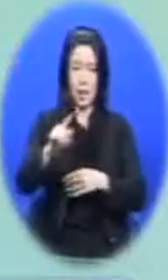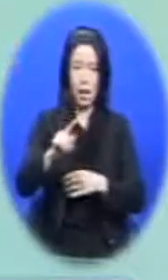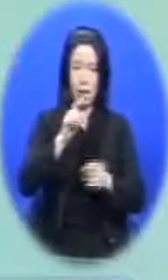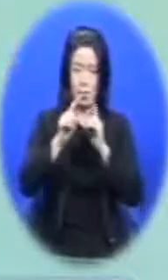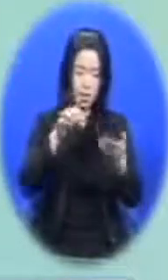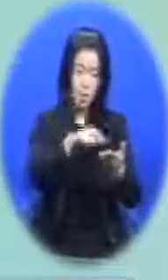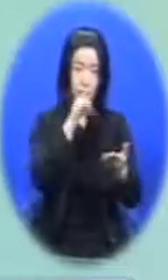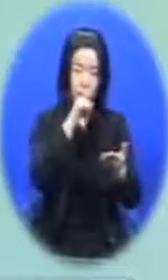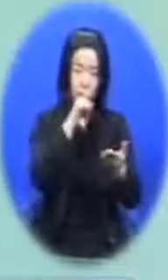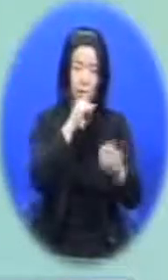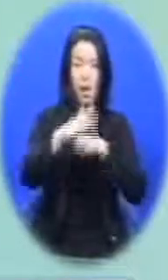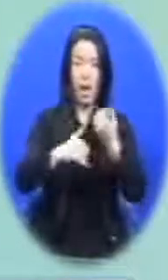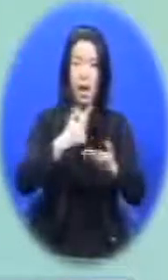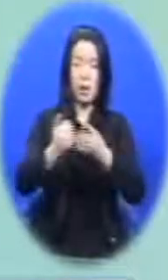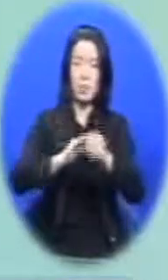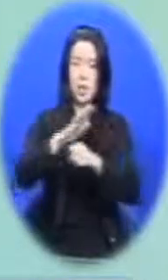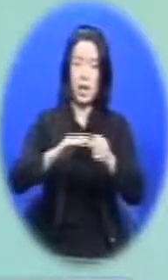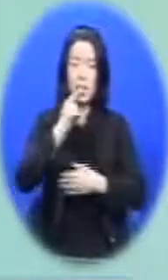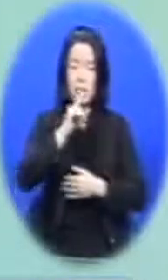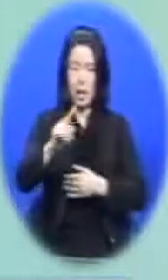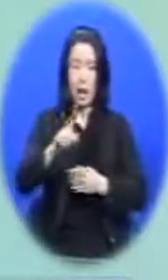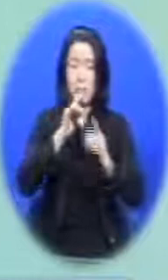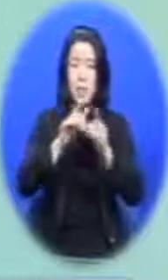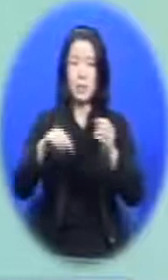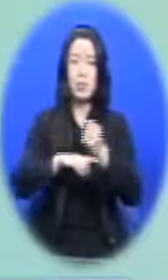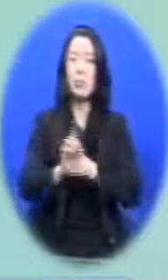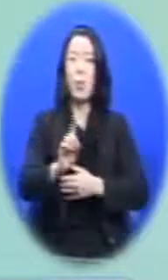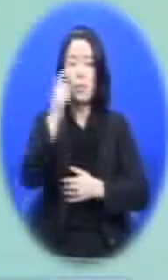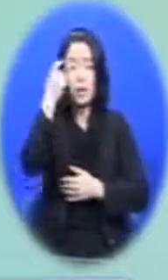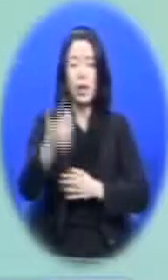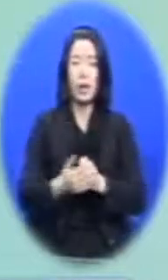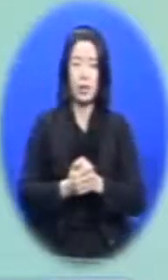말씀합니다. 이 하나님은 사랑이시라고 말씀하는 게 무슨 뜻이죠?